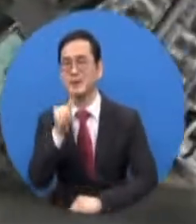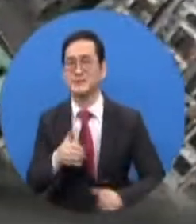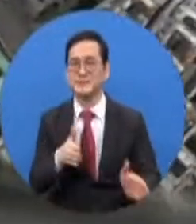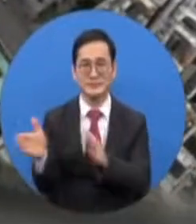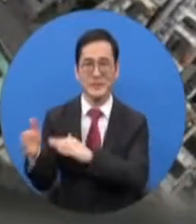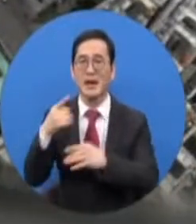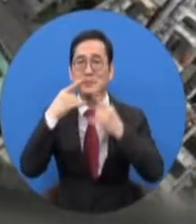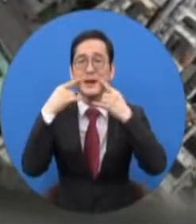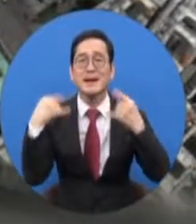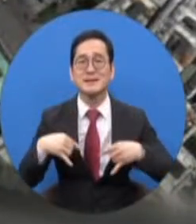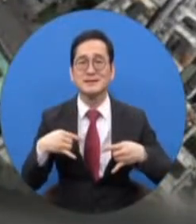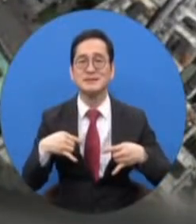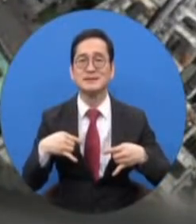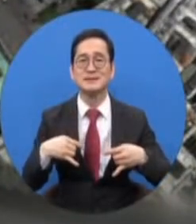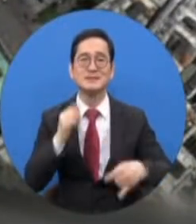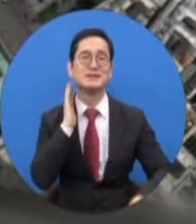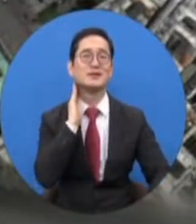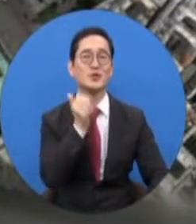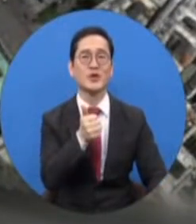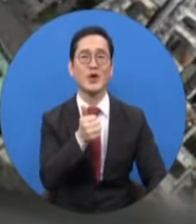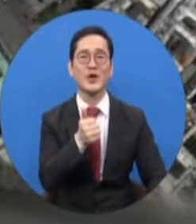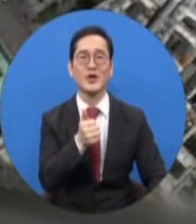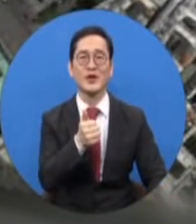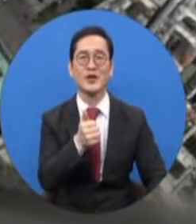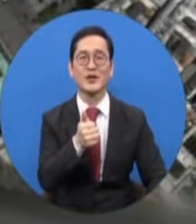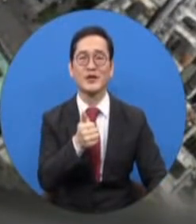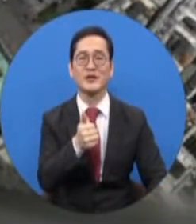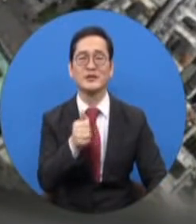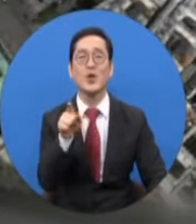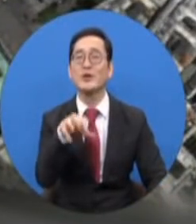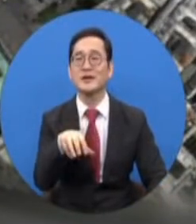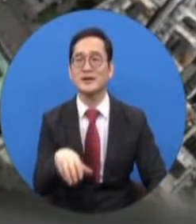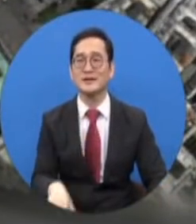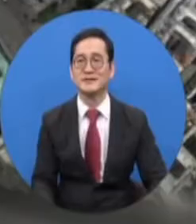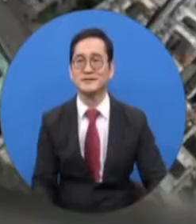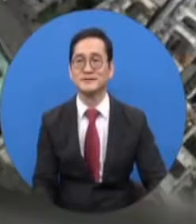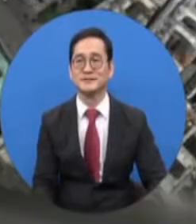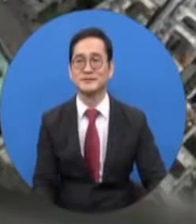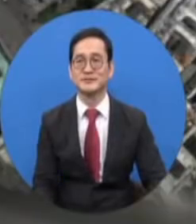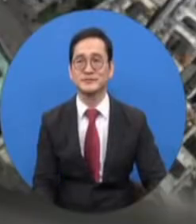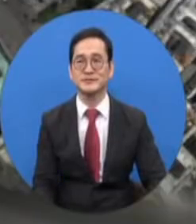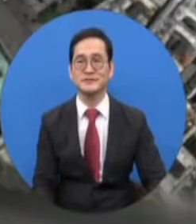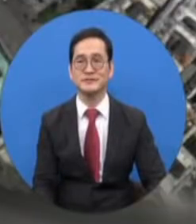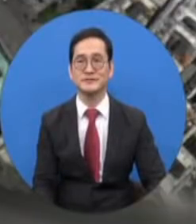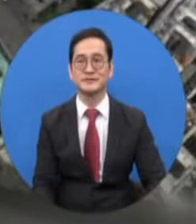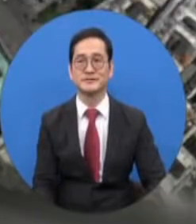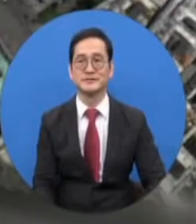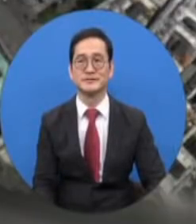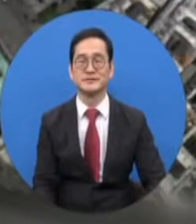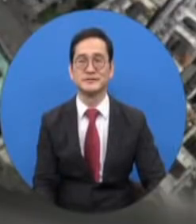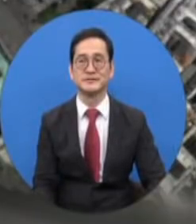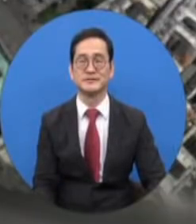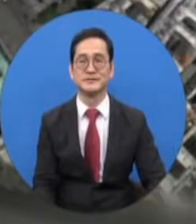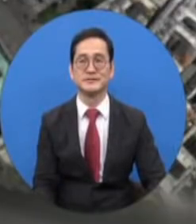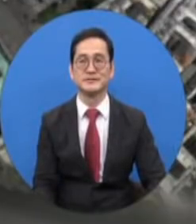자, 파리입니다. 제가 연수에 가 있었던 프랑스 파리. 엘리제 궁이고 아시다시피